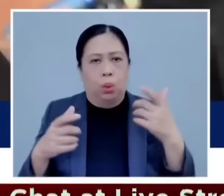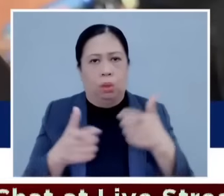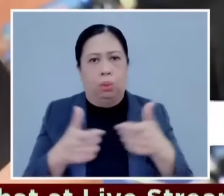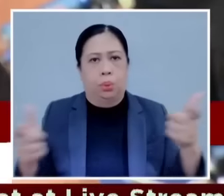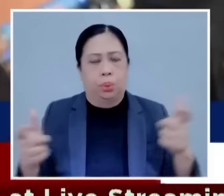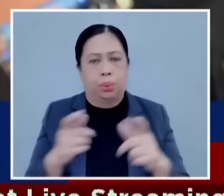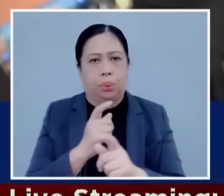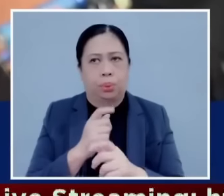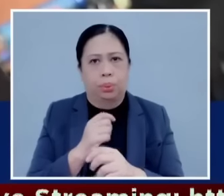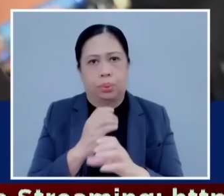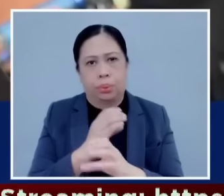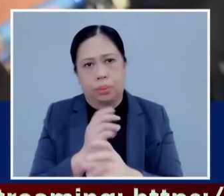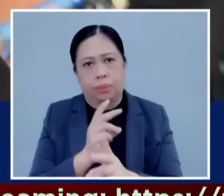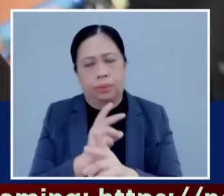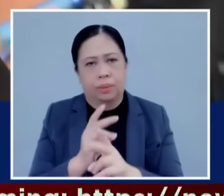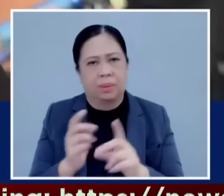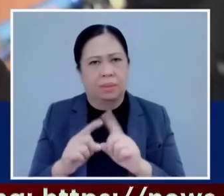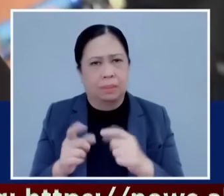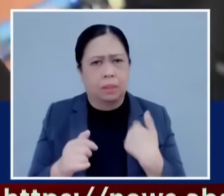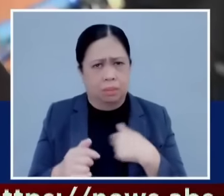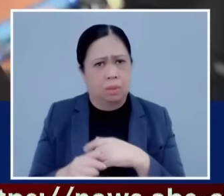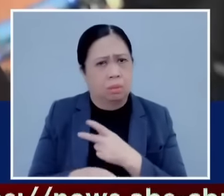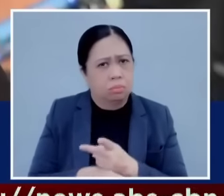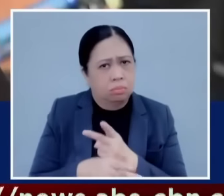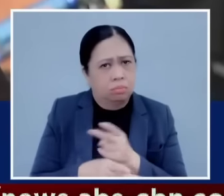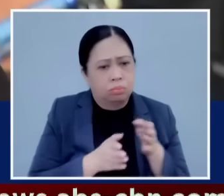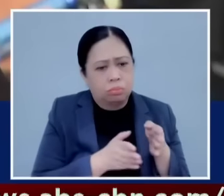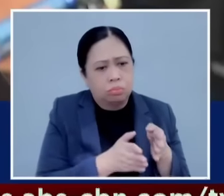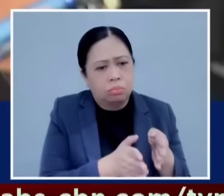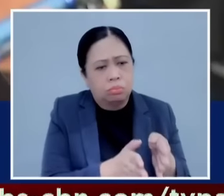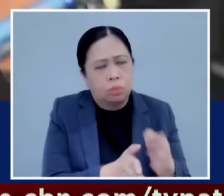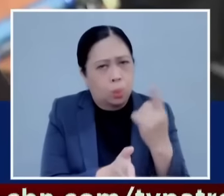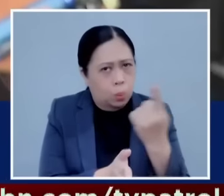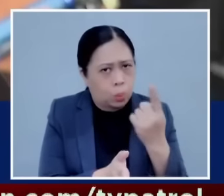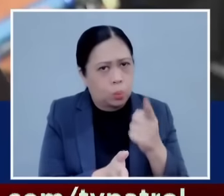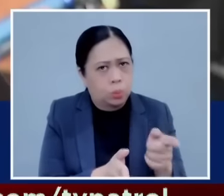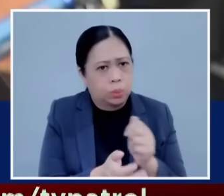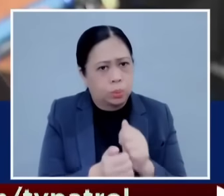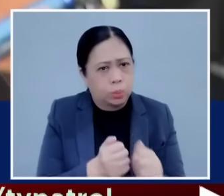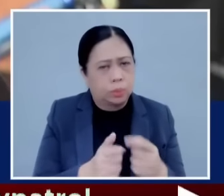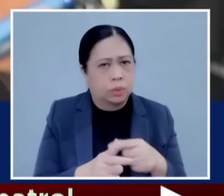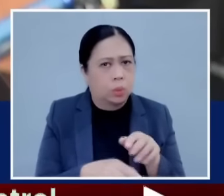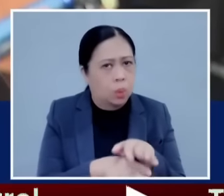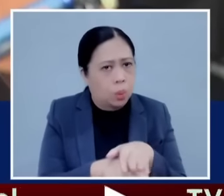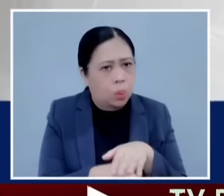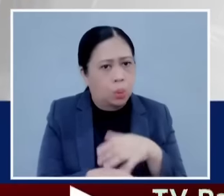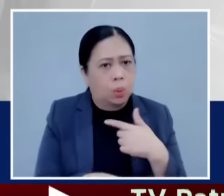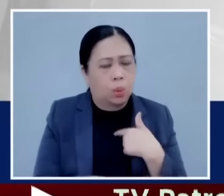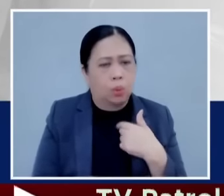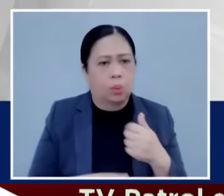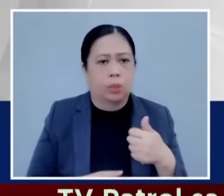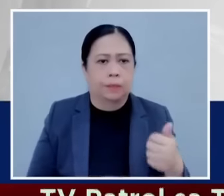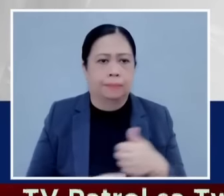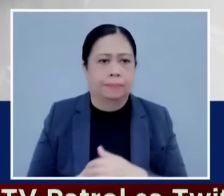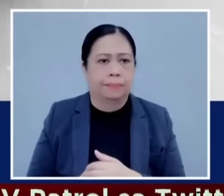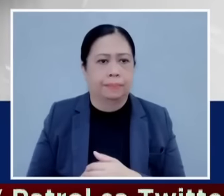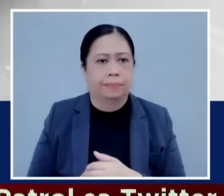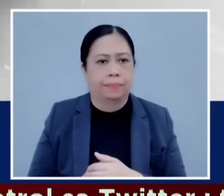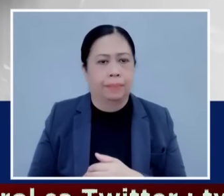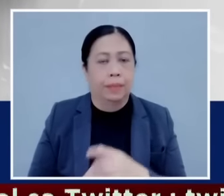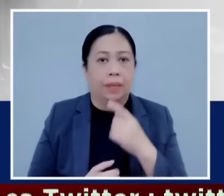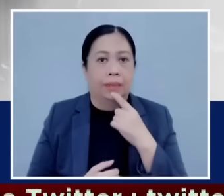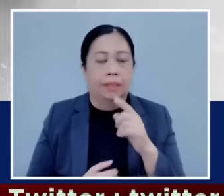pero very cautious naman ako, sa gilid lang ako ng kalsada. Tapos mabagal lang yung andar ko. Sabi